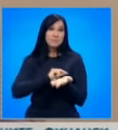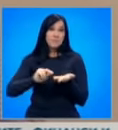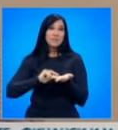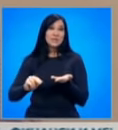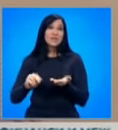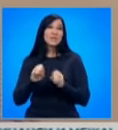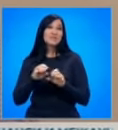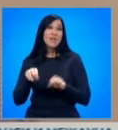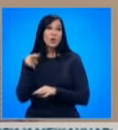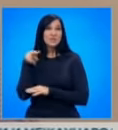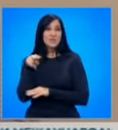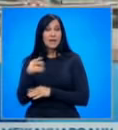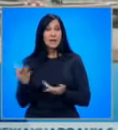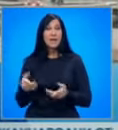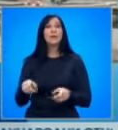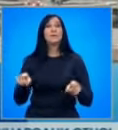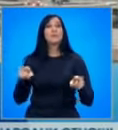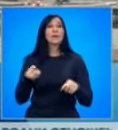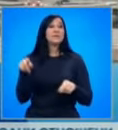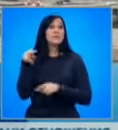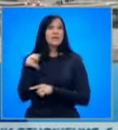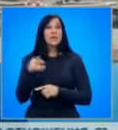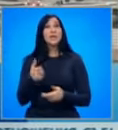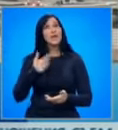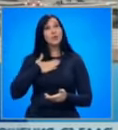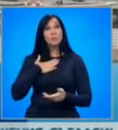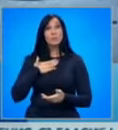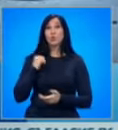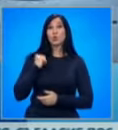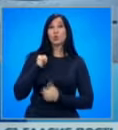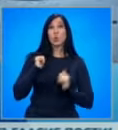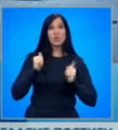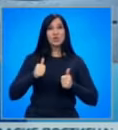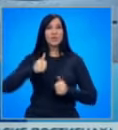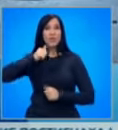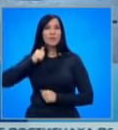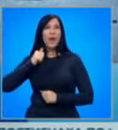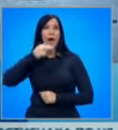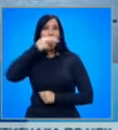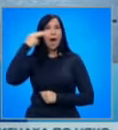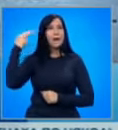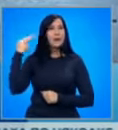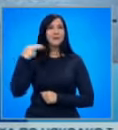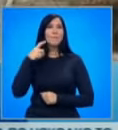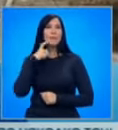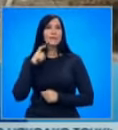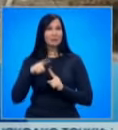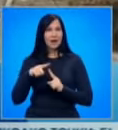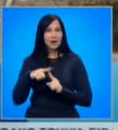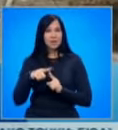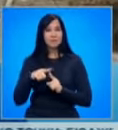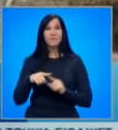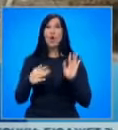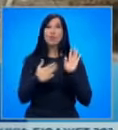Меѓу сведоците е и собственикот на туристичката агенција Бесатранс. Целокупната документација